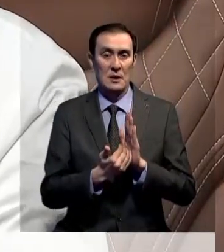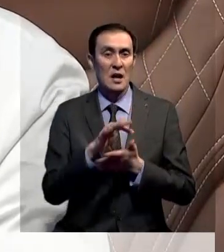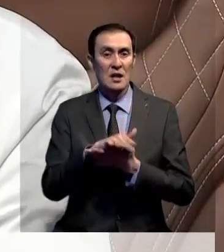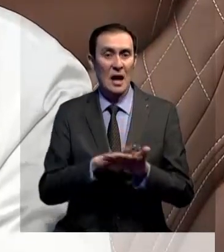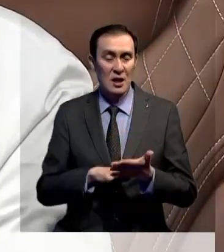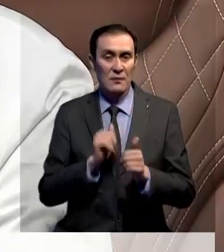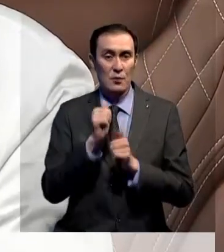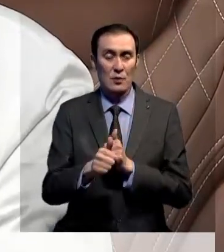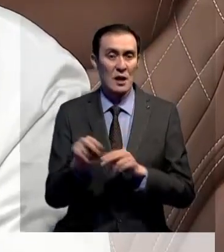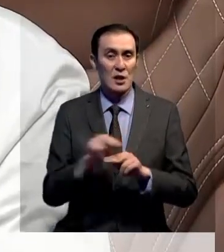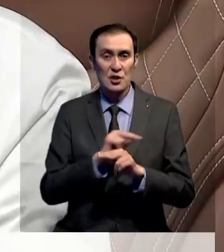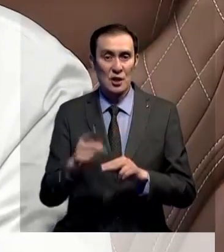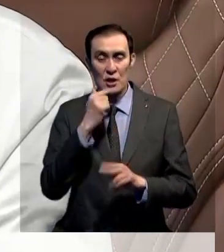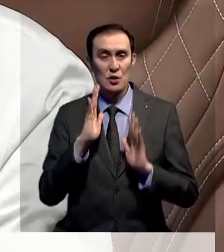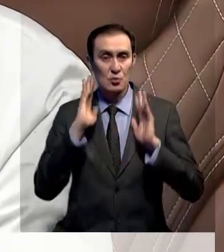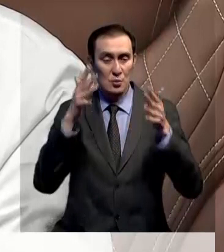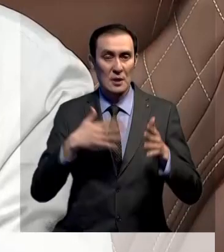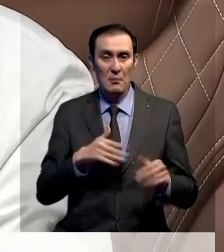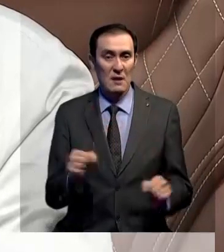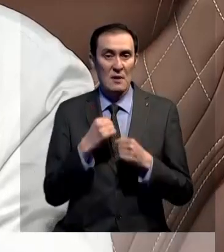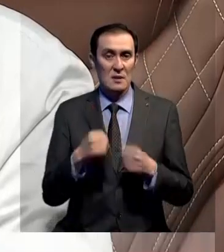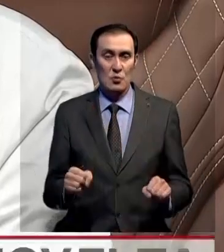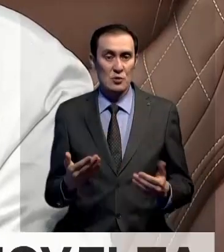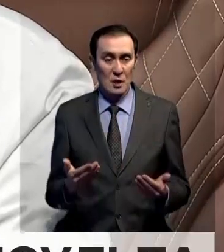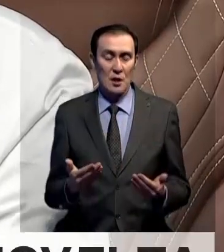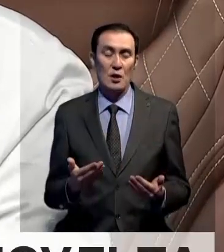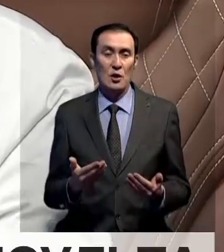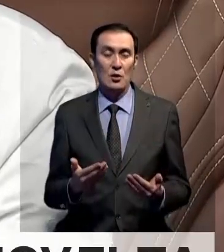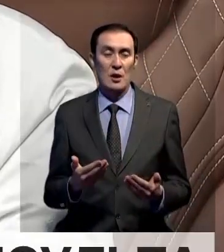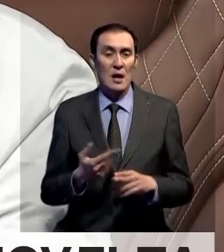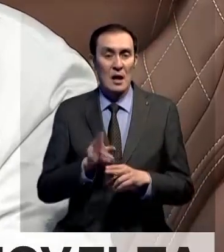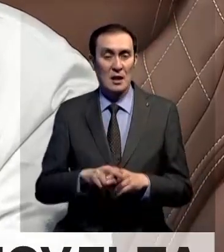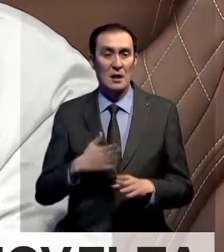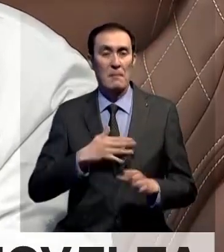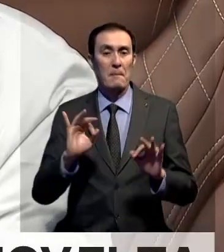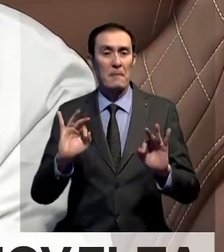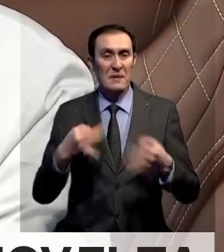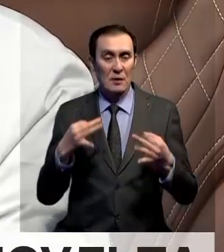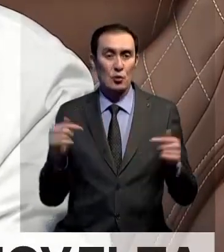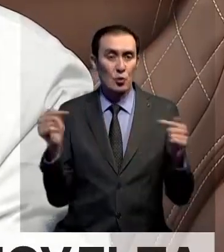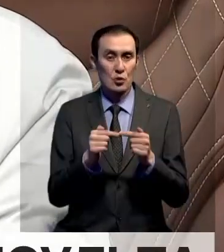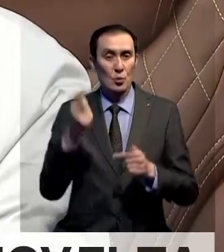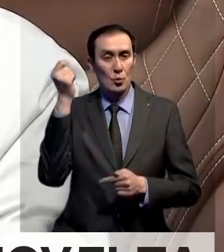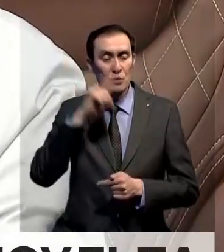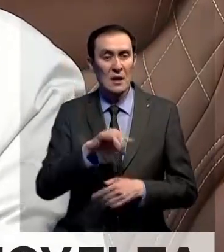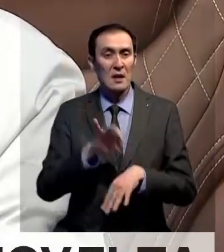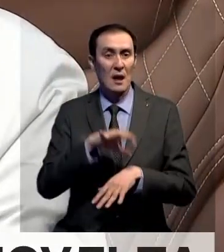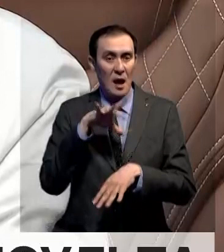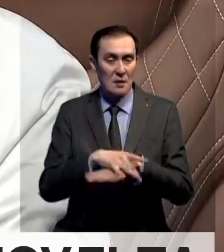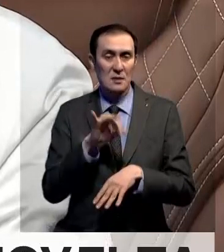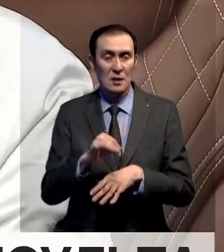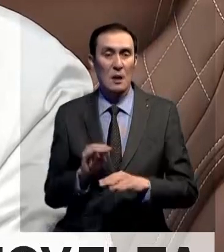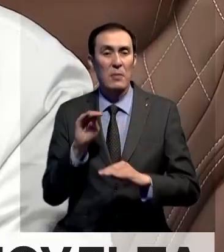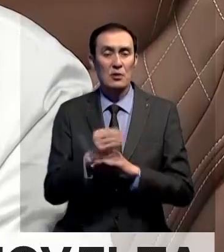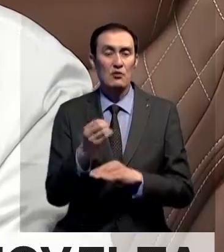дальше идти в лечение инсульта невозможно. То есть оно не только позволяет точно поставить диагноз, но дополнительно